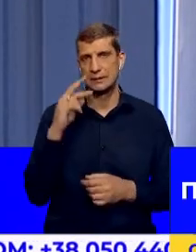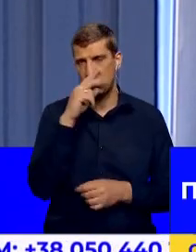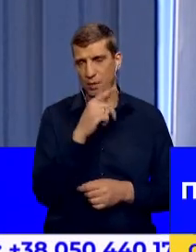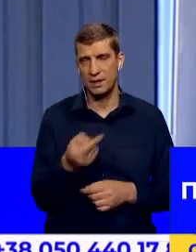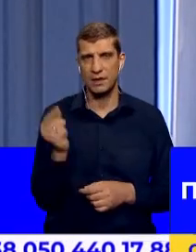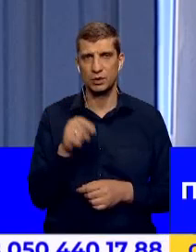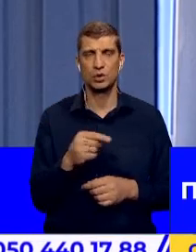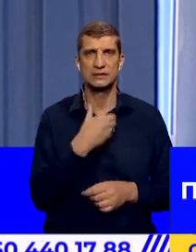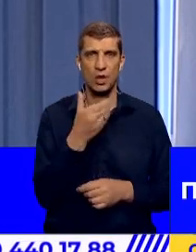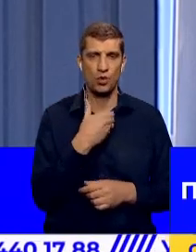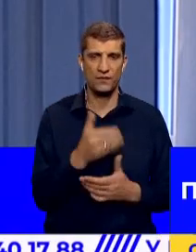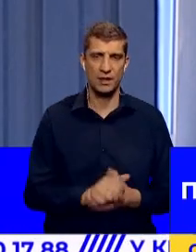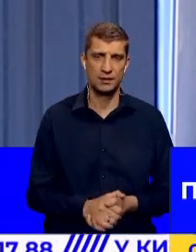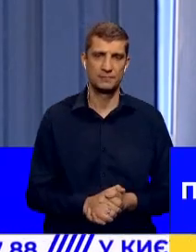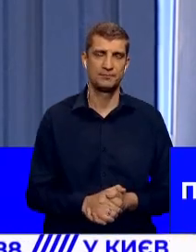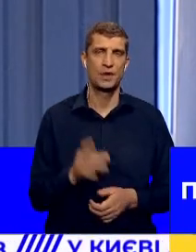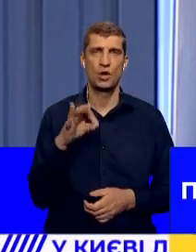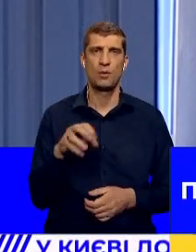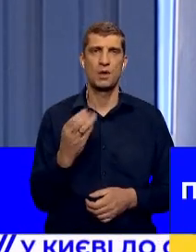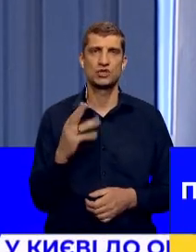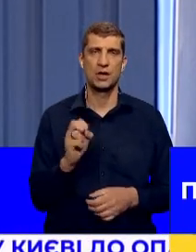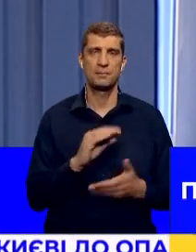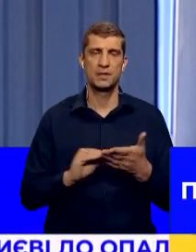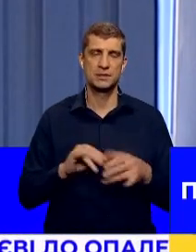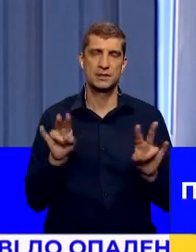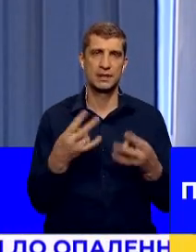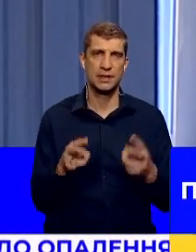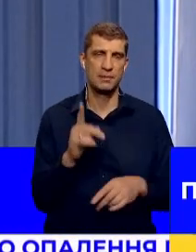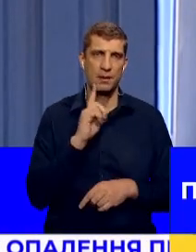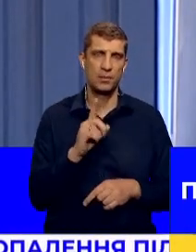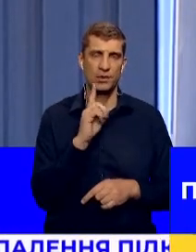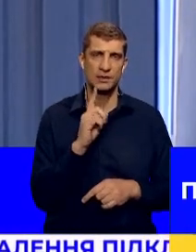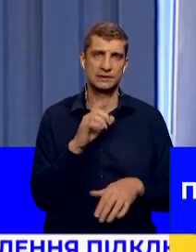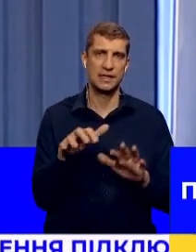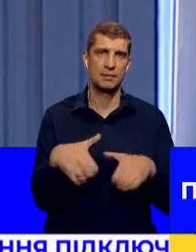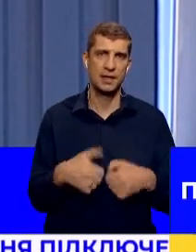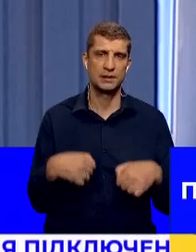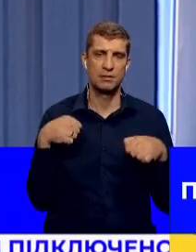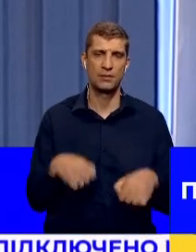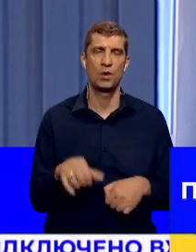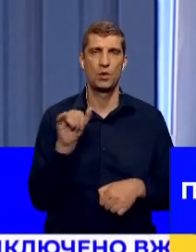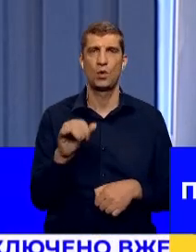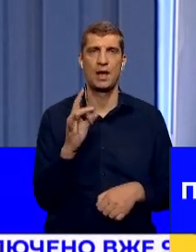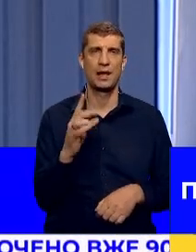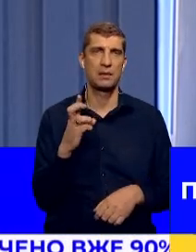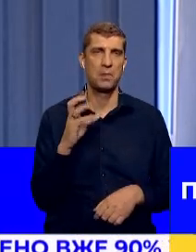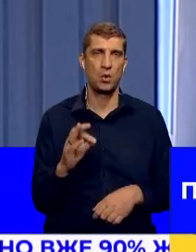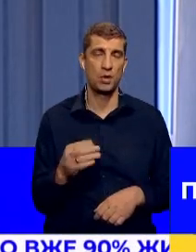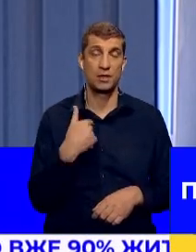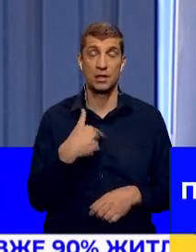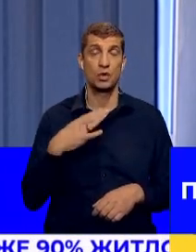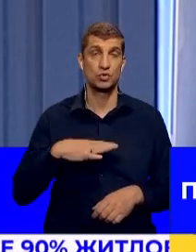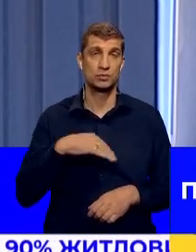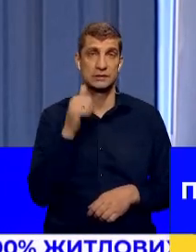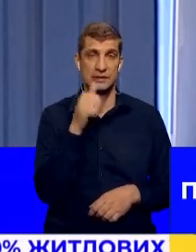– то страховка. Ромашка пише, не треба поки забирати повноважень у РНБО. Я жду